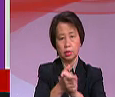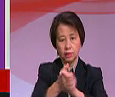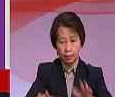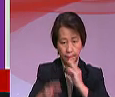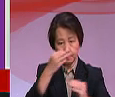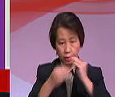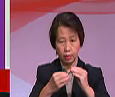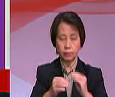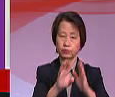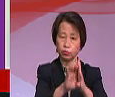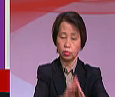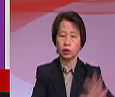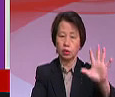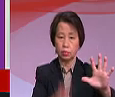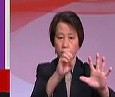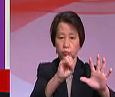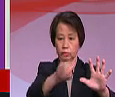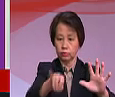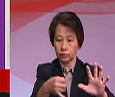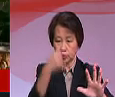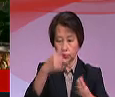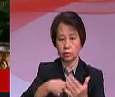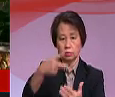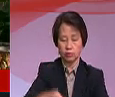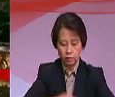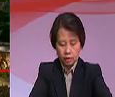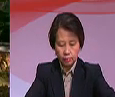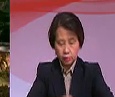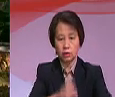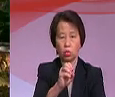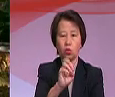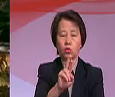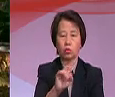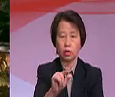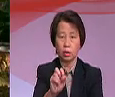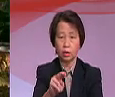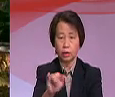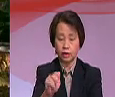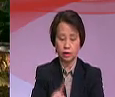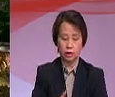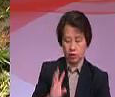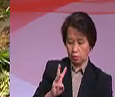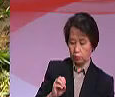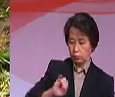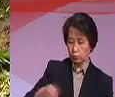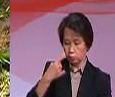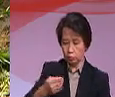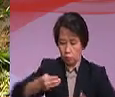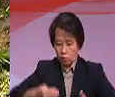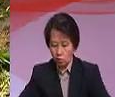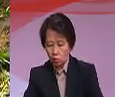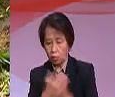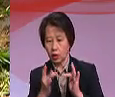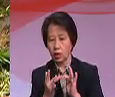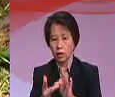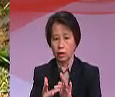makanan, antaranya RM50 juta ringgit untuk projek pertanian organik, RM60 juta untuk program modernisasi